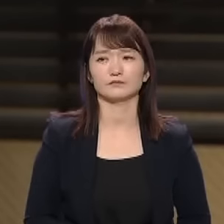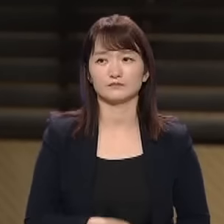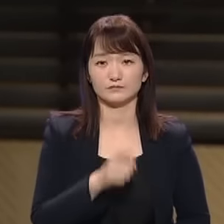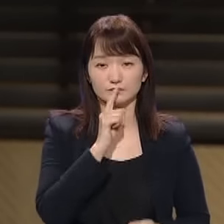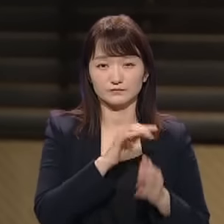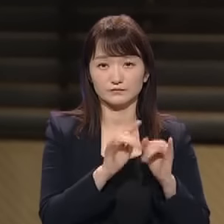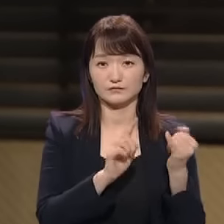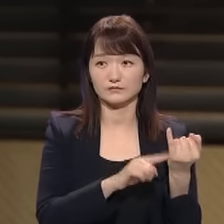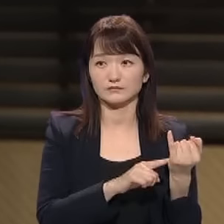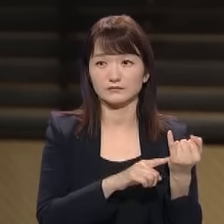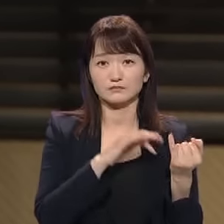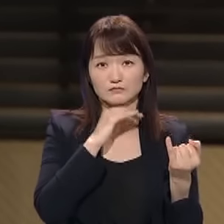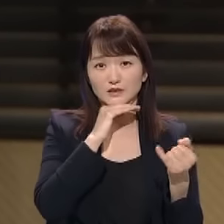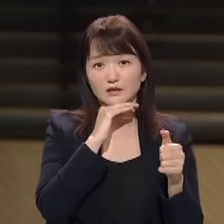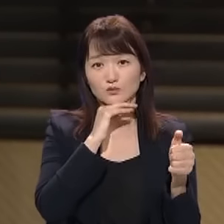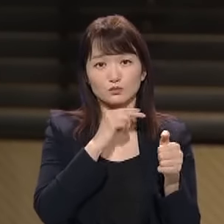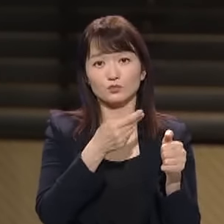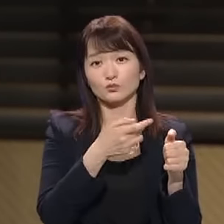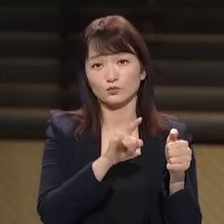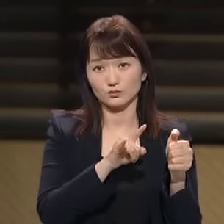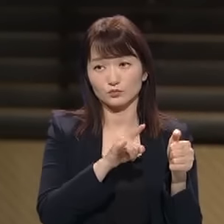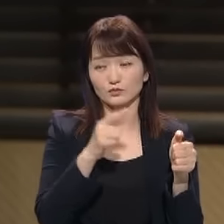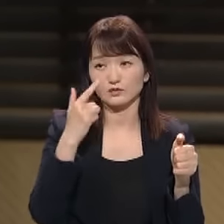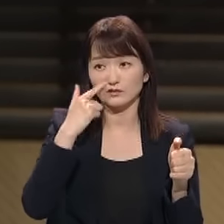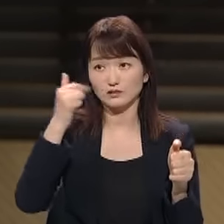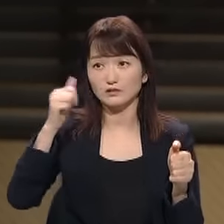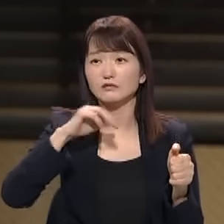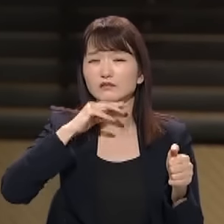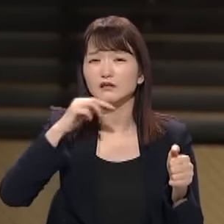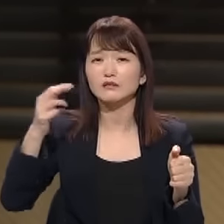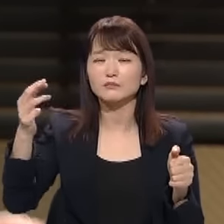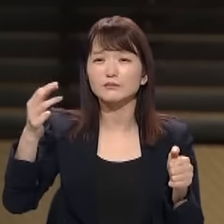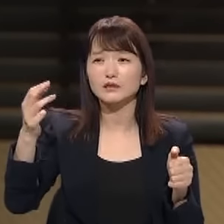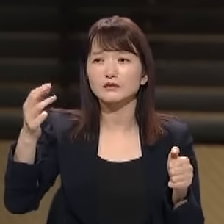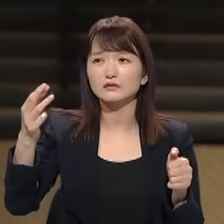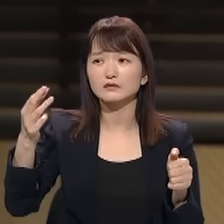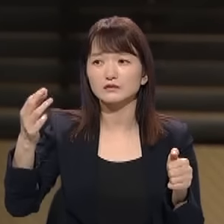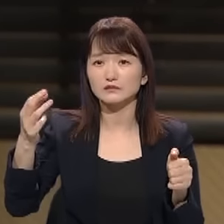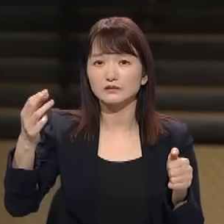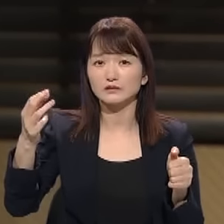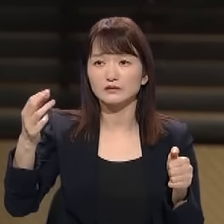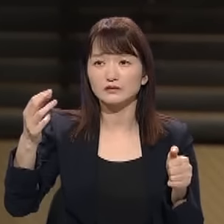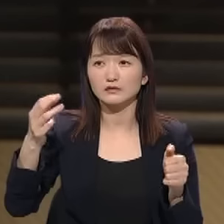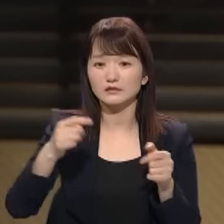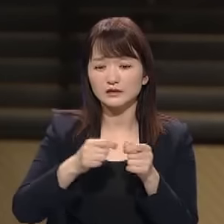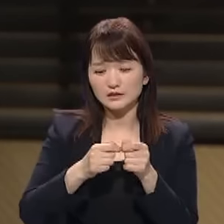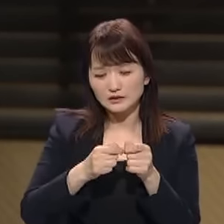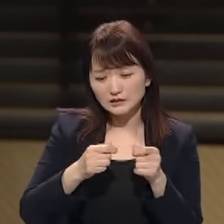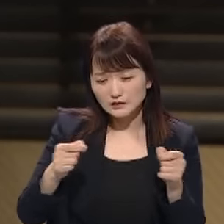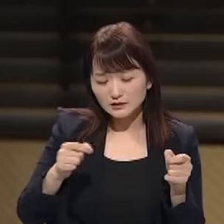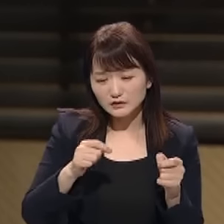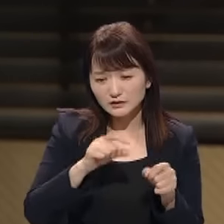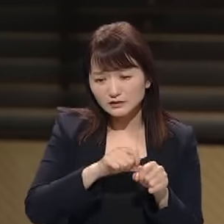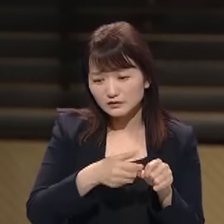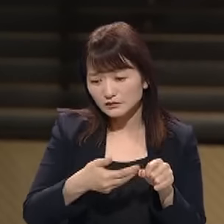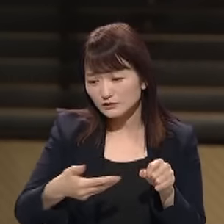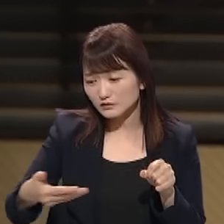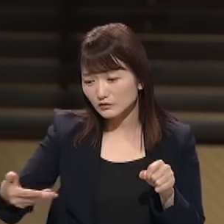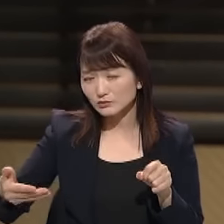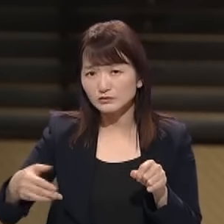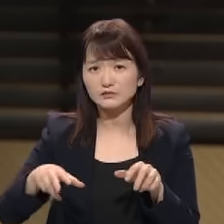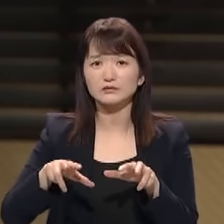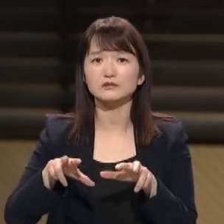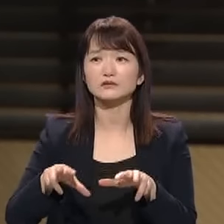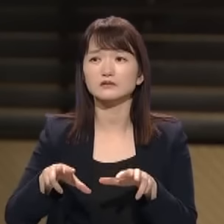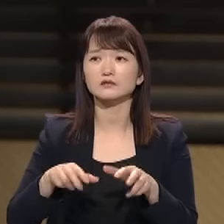제보자분만 해도 이미 50대입니다. 그리고 아버지는 80대고요. 아니, 그렇게까지 긴 세월이 지났는데도 뭐가 있어서 지금이라도